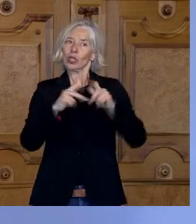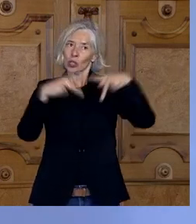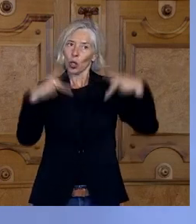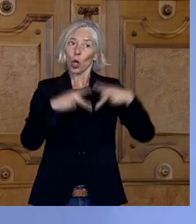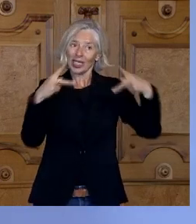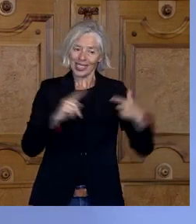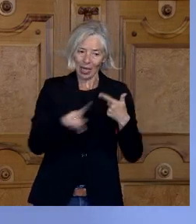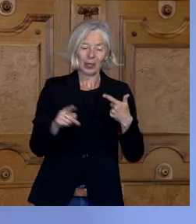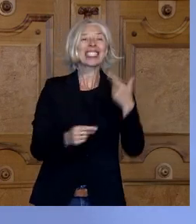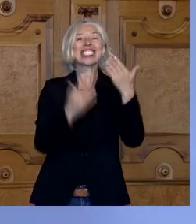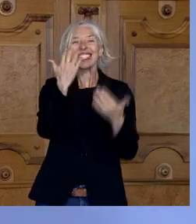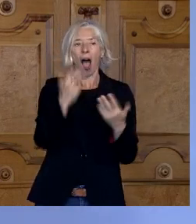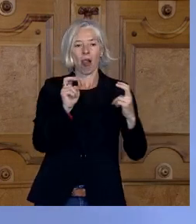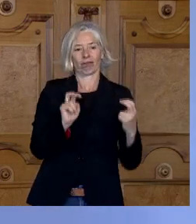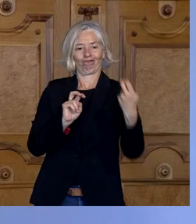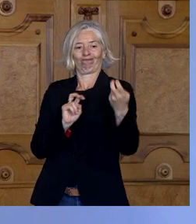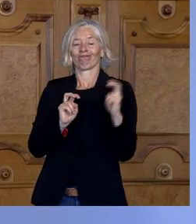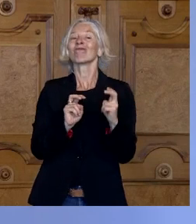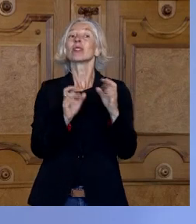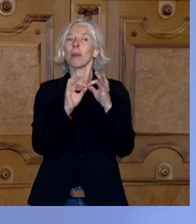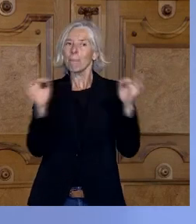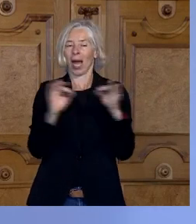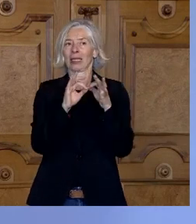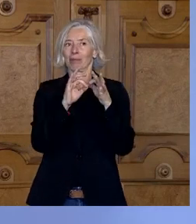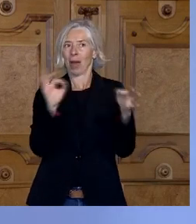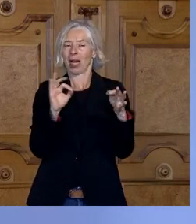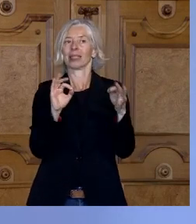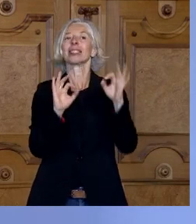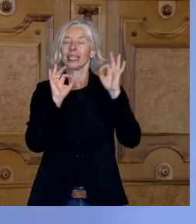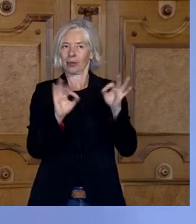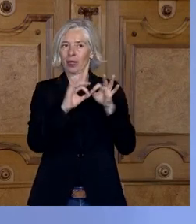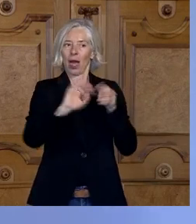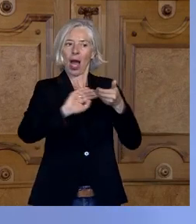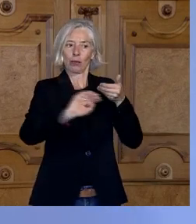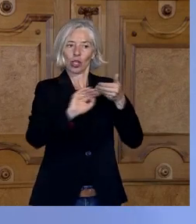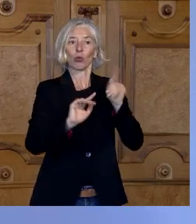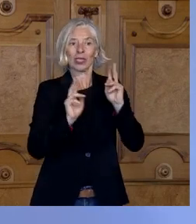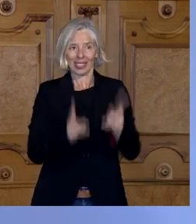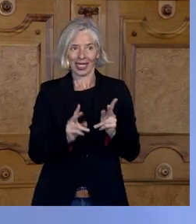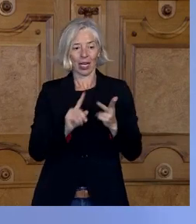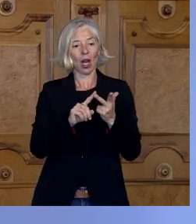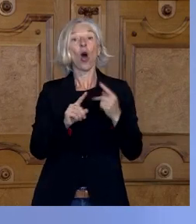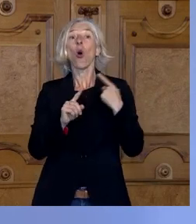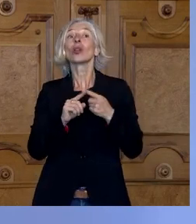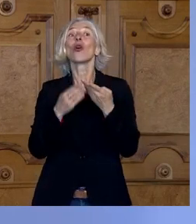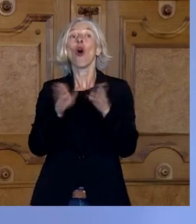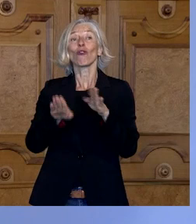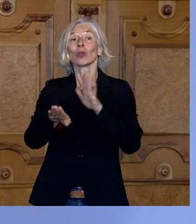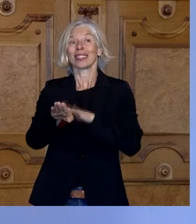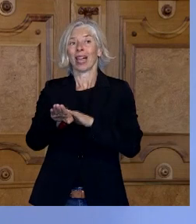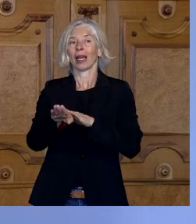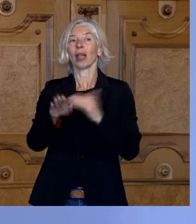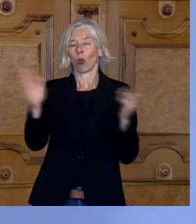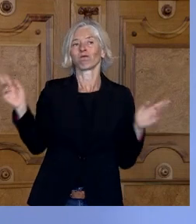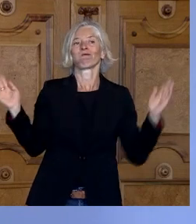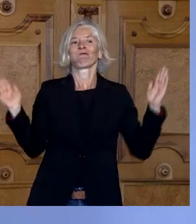geben, die Sicherstellung von Abstand muss gewährleistet sein, aber auch die Öffnungszeiten werden am Anfang noch eingeschränkt sein. Und